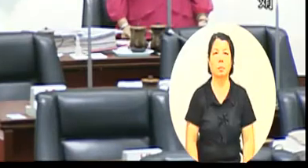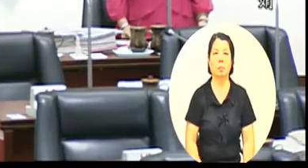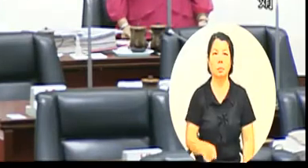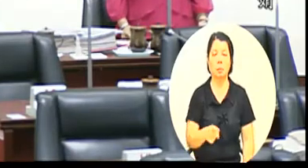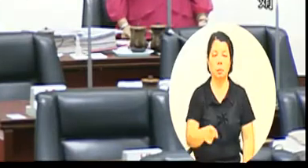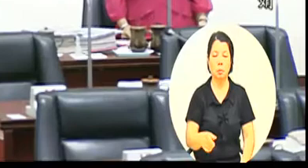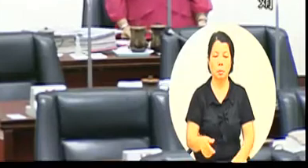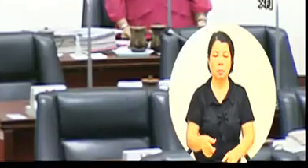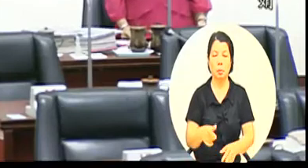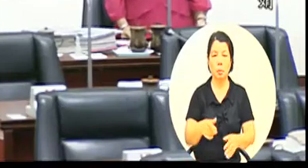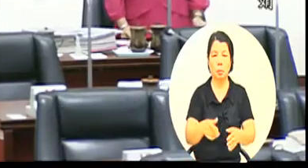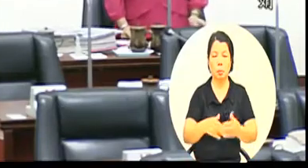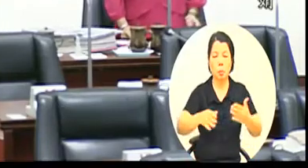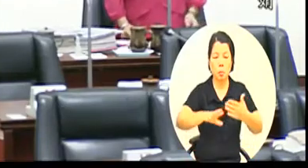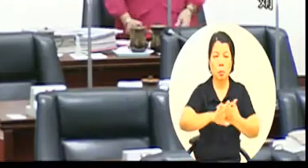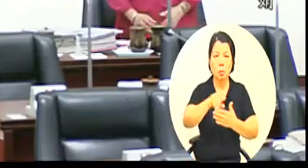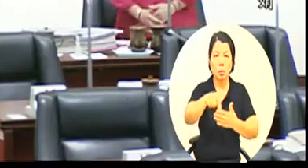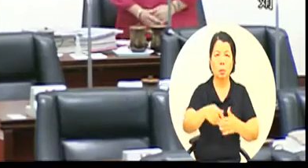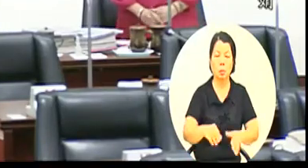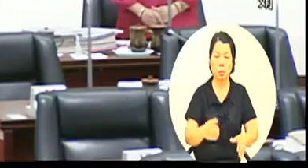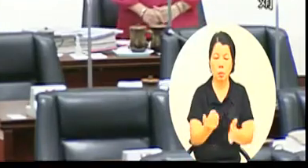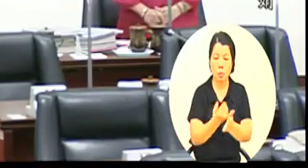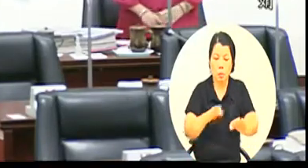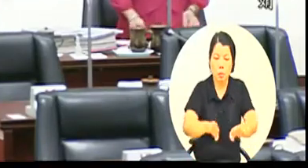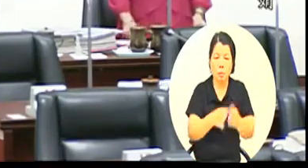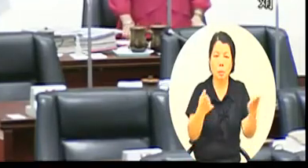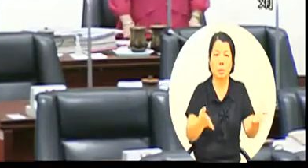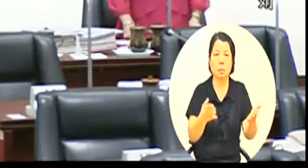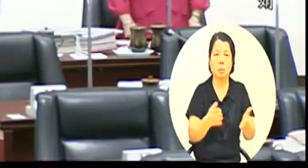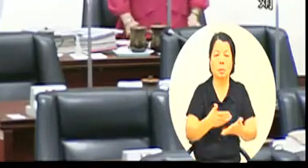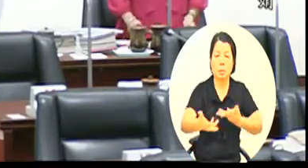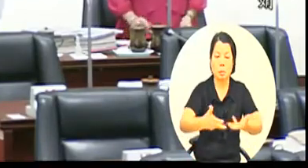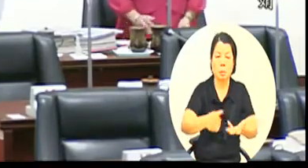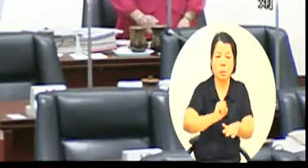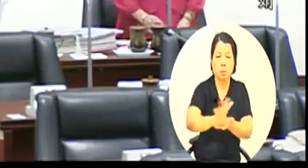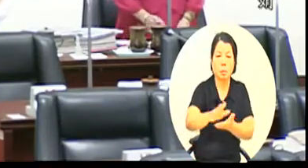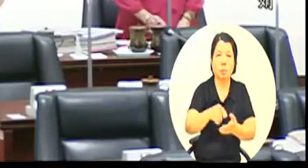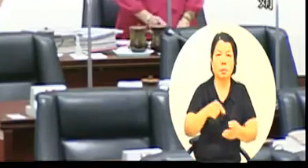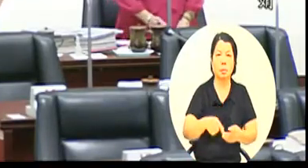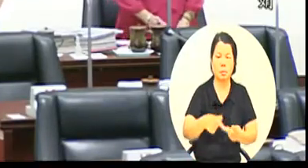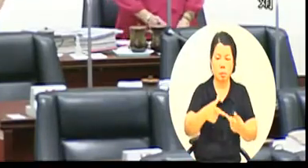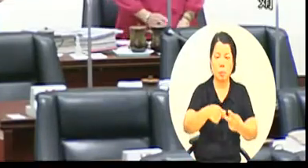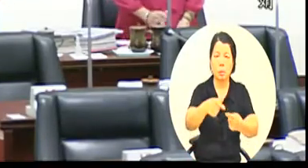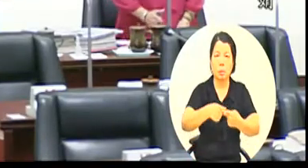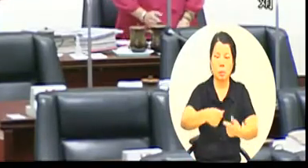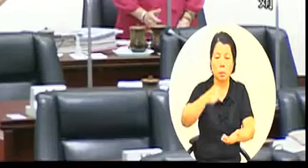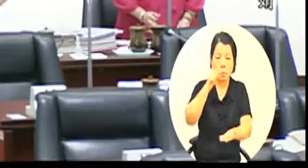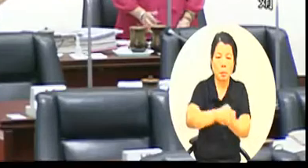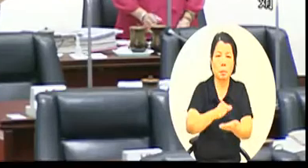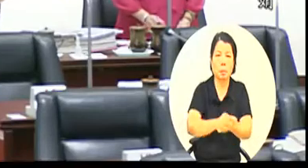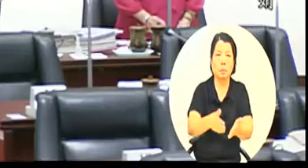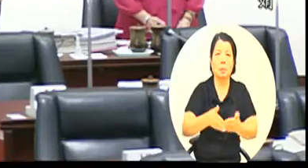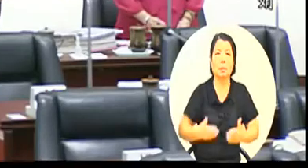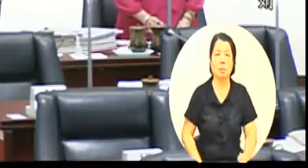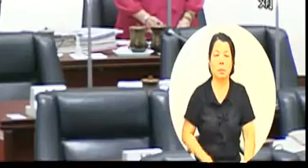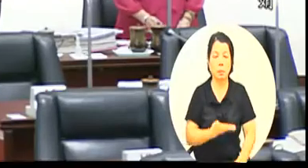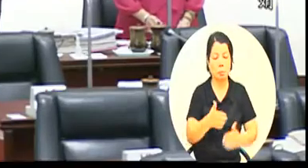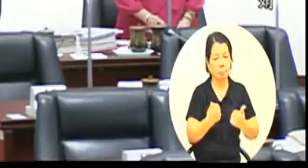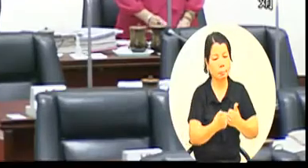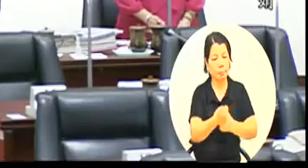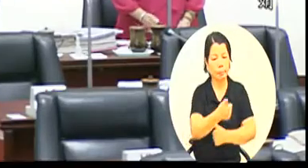个一开始开议的业务报告之外，我希望说这个也会有，那帮助我们议员可以来更加了